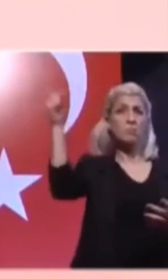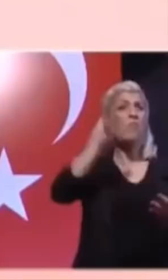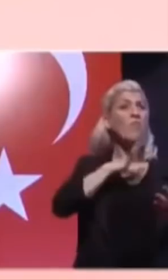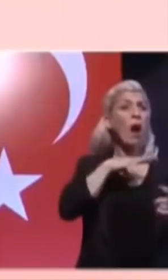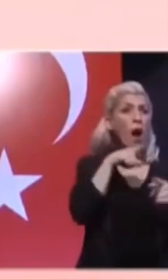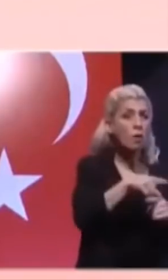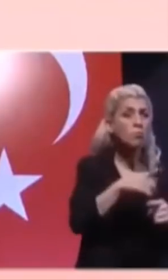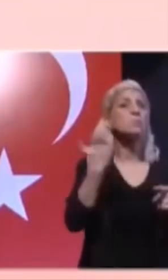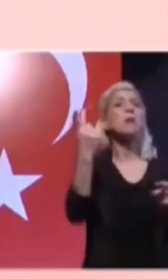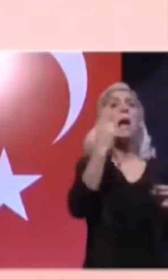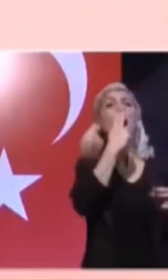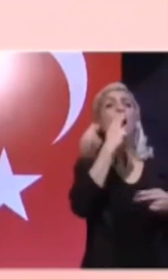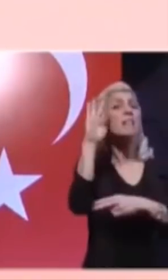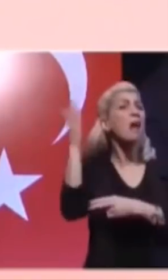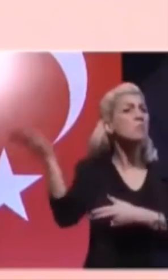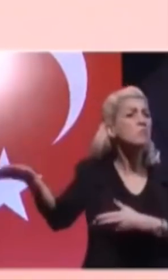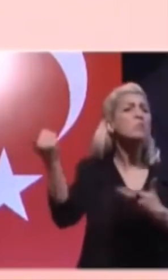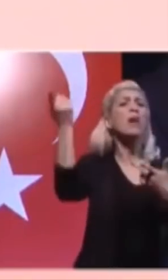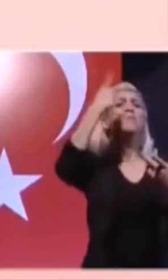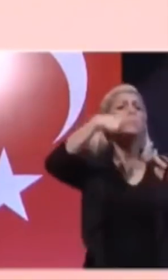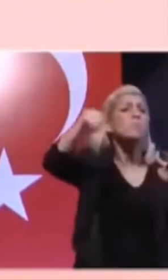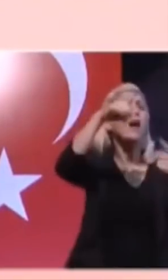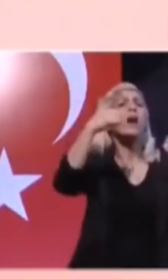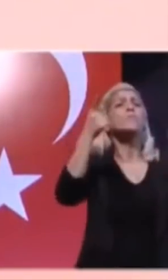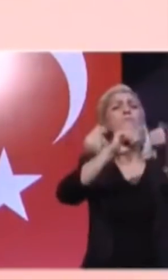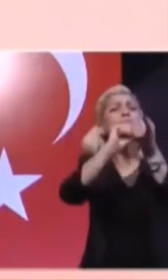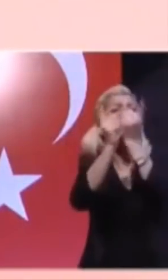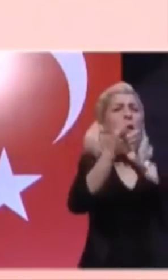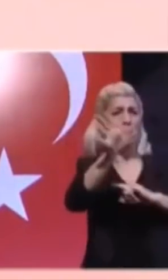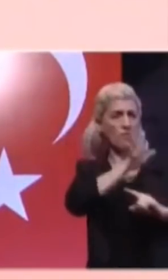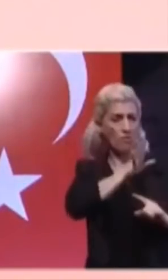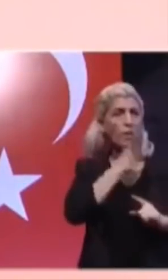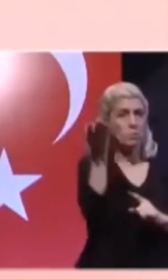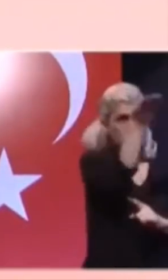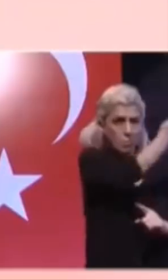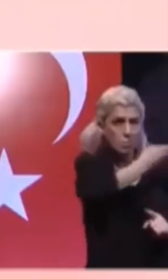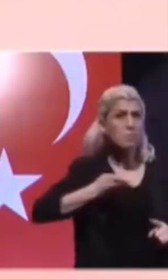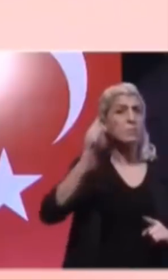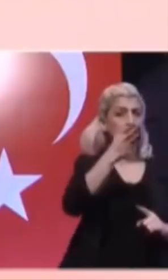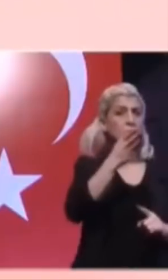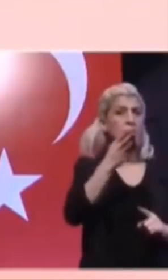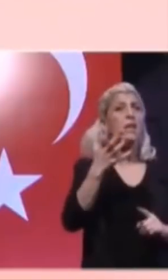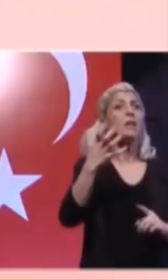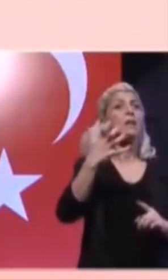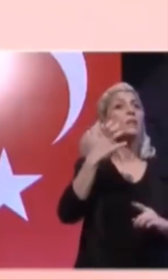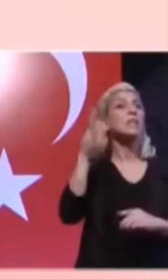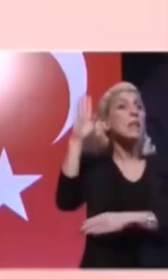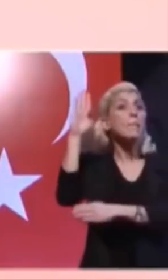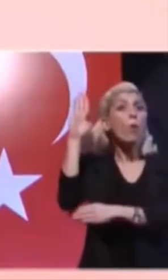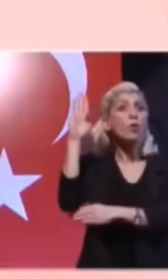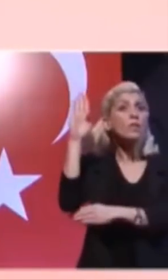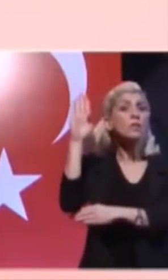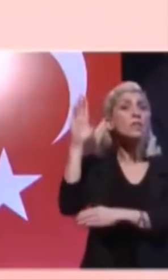bunu başarabilmiş ülkeler yokken, ortada savaştan çıkmışken bir kısmı hala